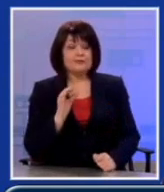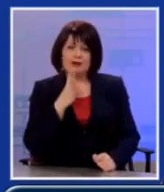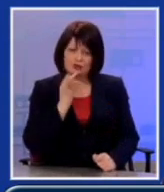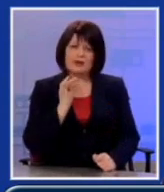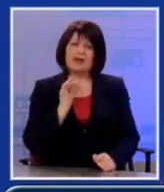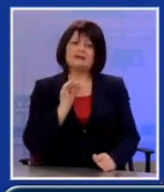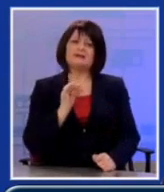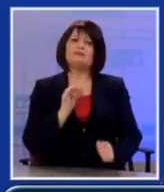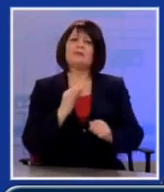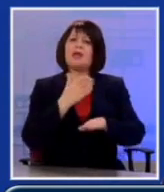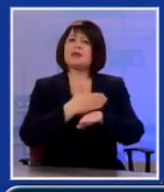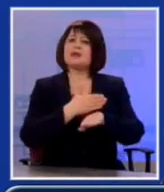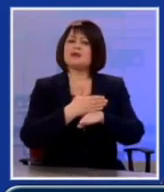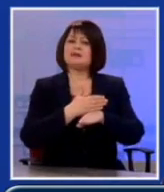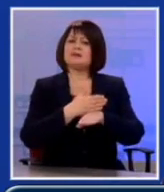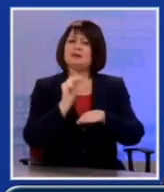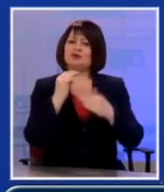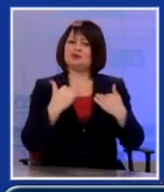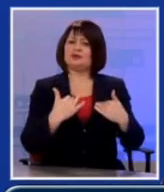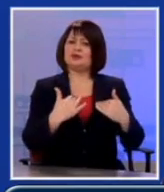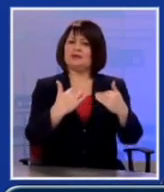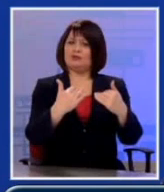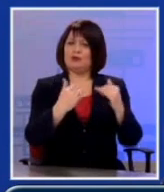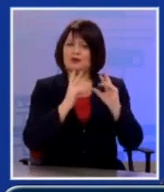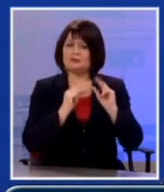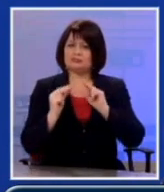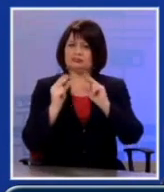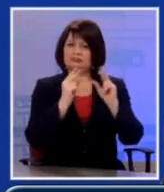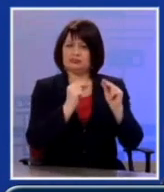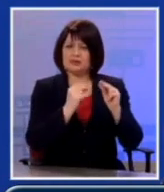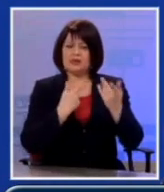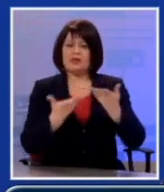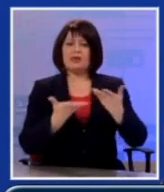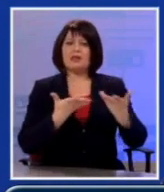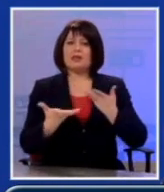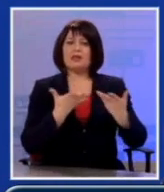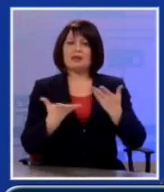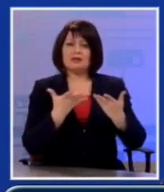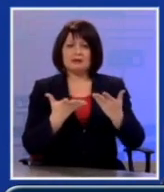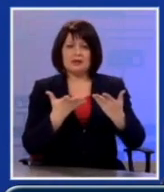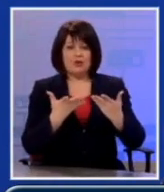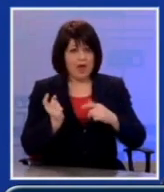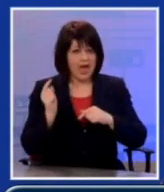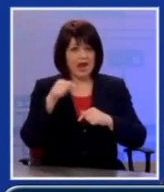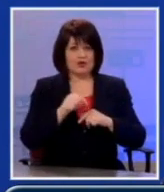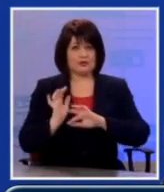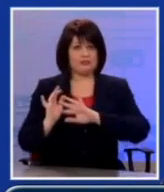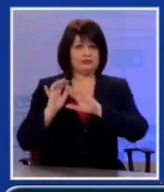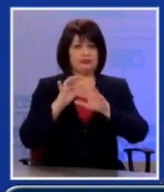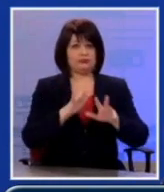εγγύηση ότι η Βουλή θα διαβουλεύεται ως ζωντανό συλλογικό σώμα και όχι